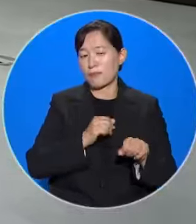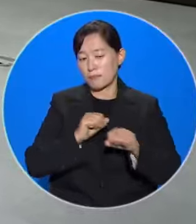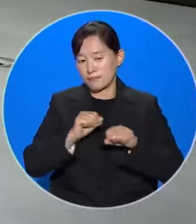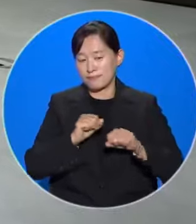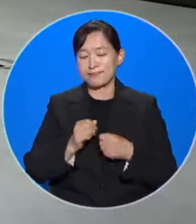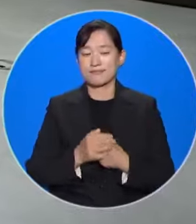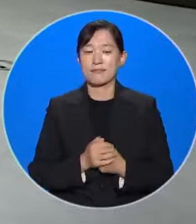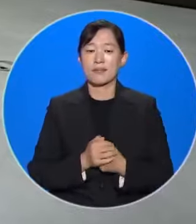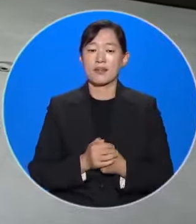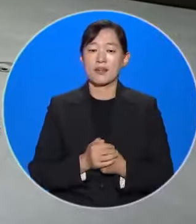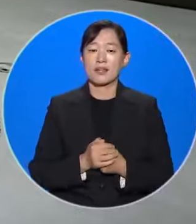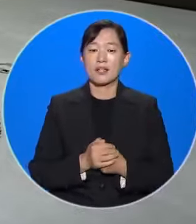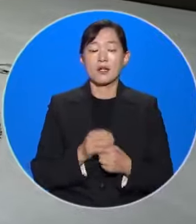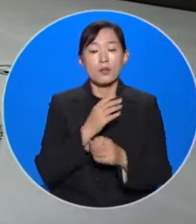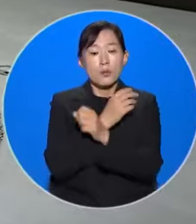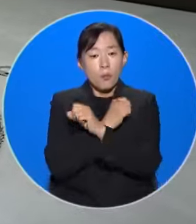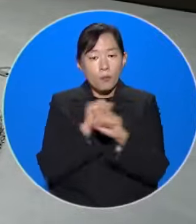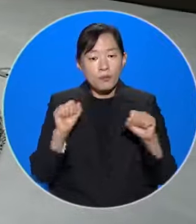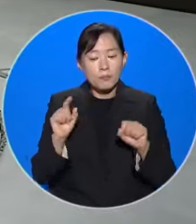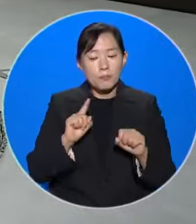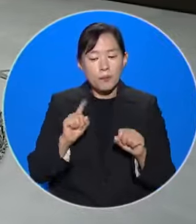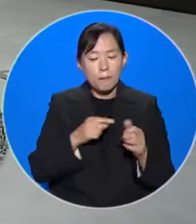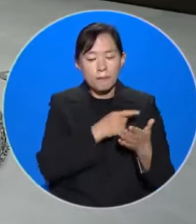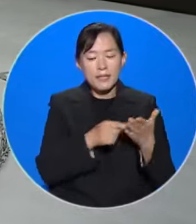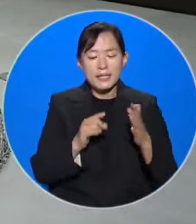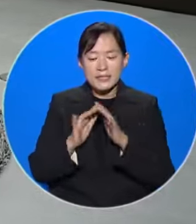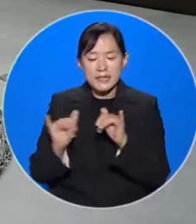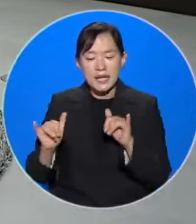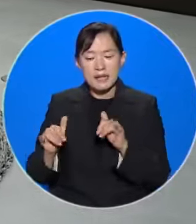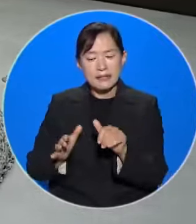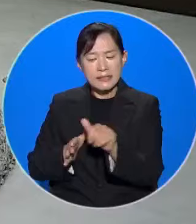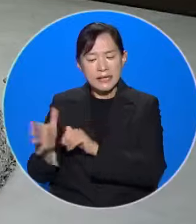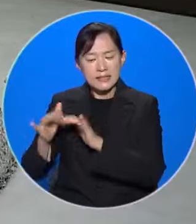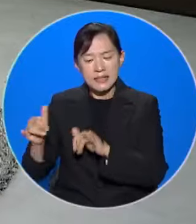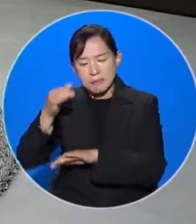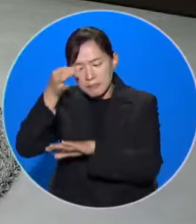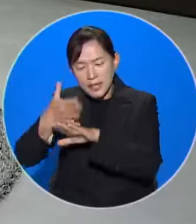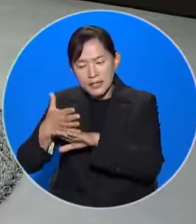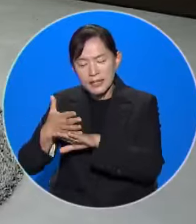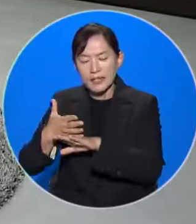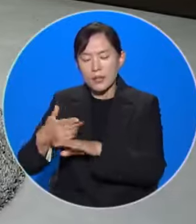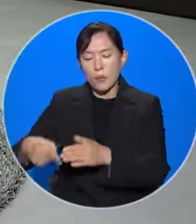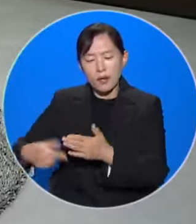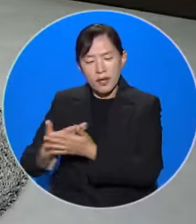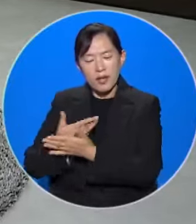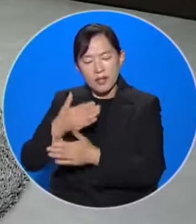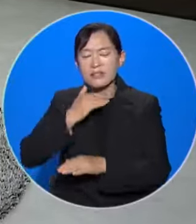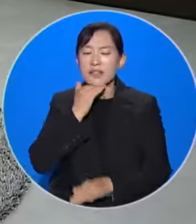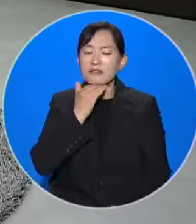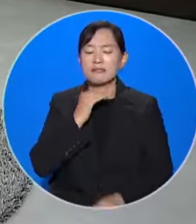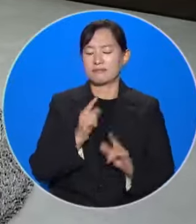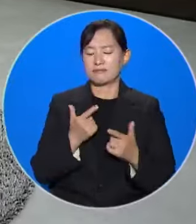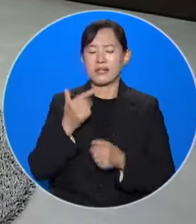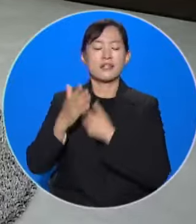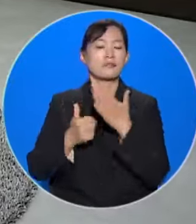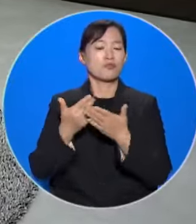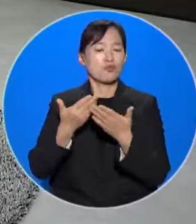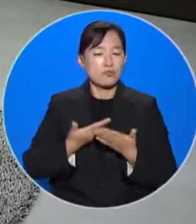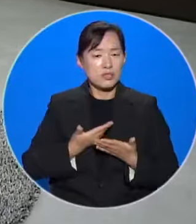행위입니다. 이 용서는 피해자가 가해자의 사죄나 회개를 기다리지 않고 하나님께서